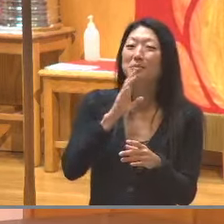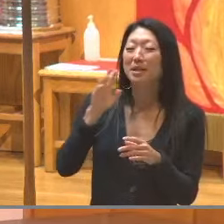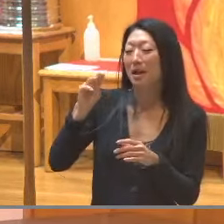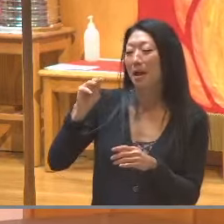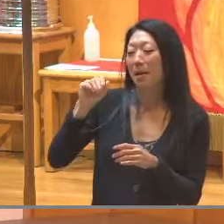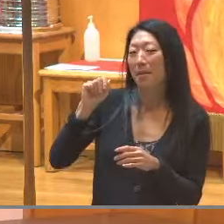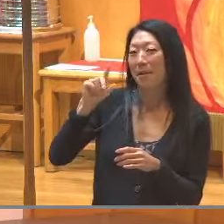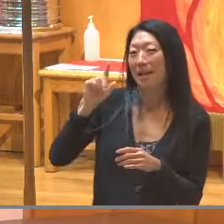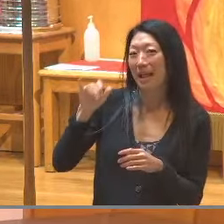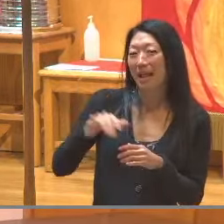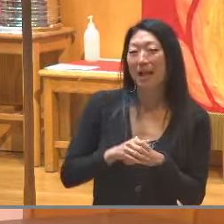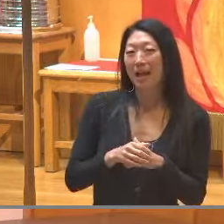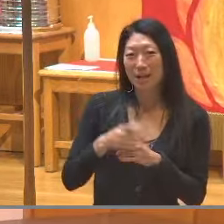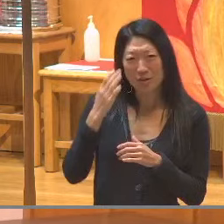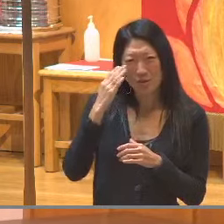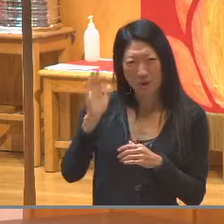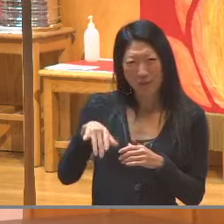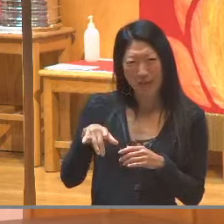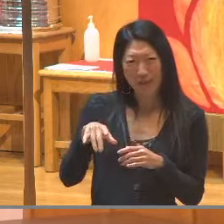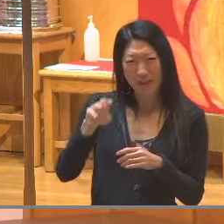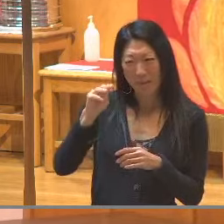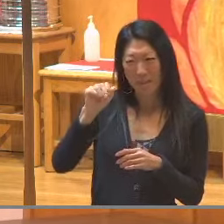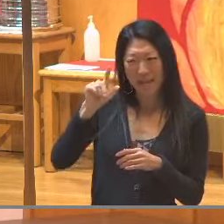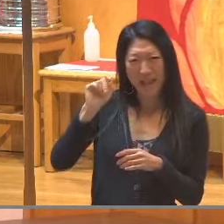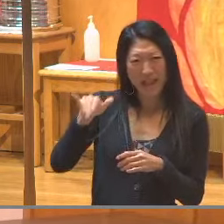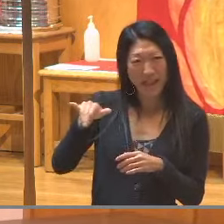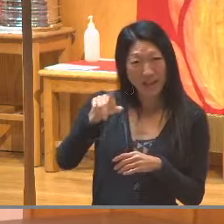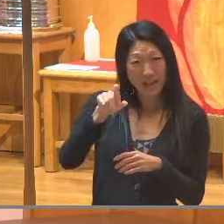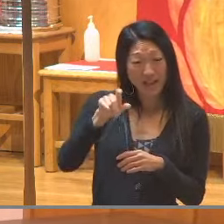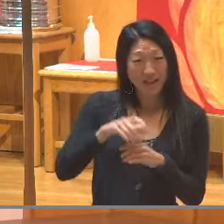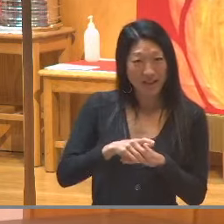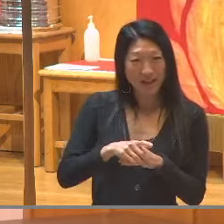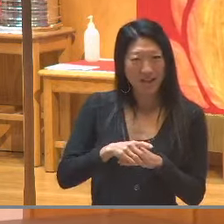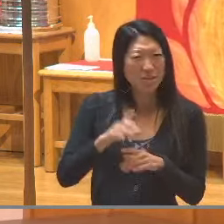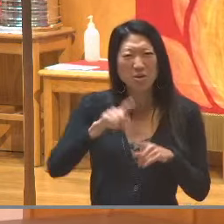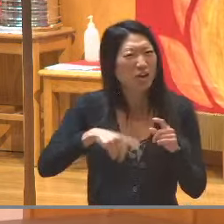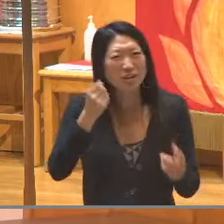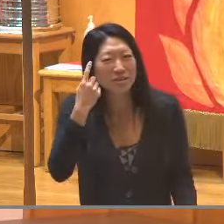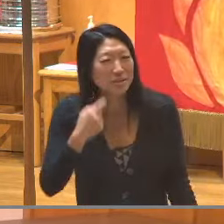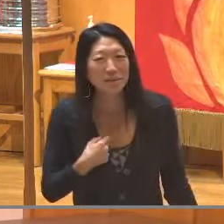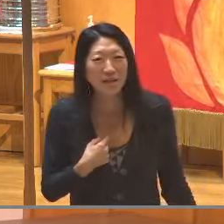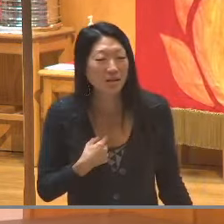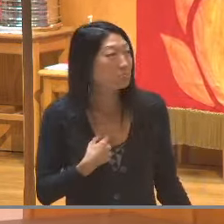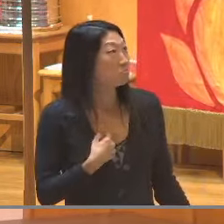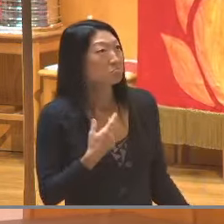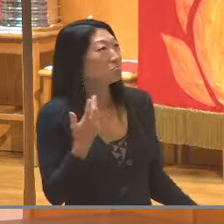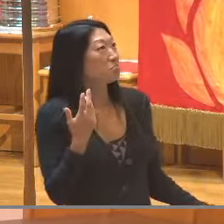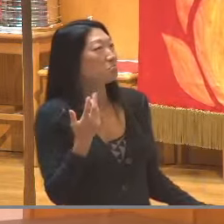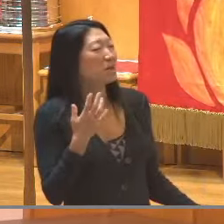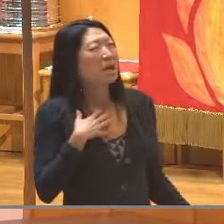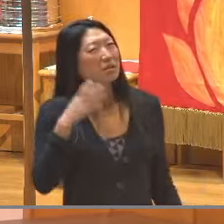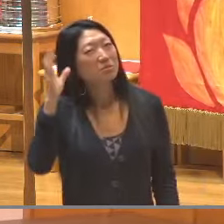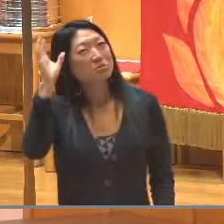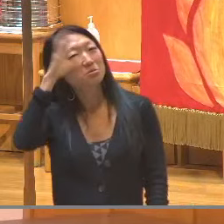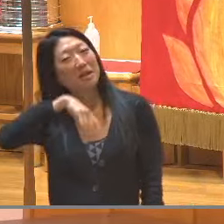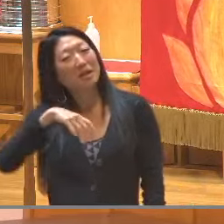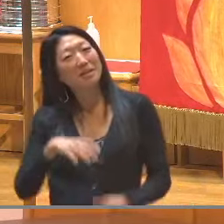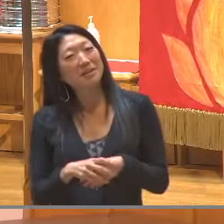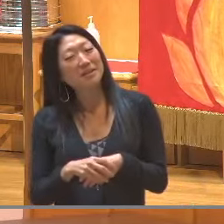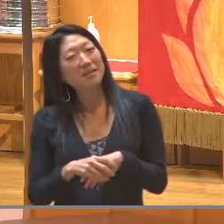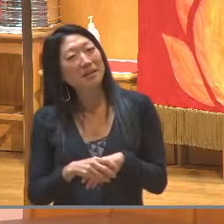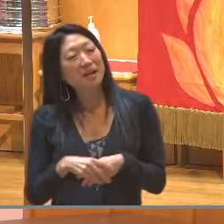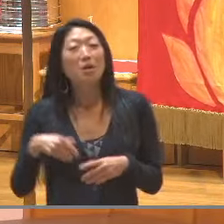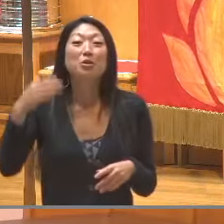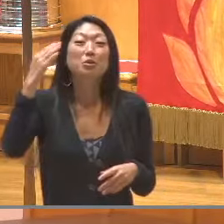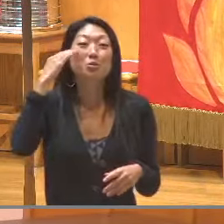Malay. So do you not know the language of Malay? Well, wait a second. You couldn't understand me? No. Oh, this is so strange. Do you